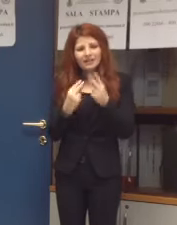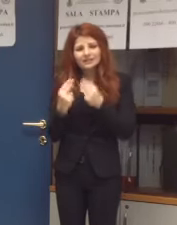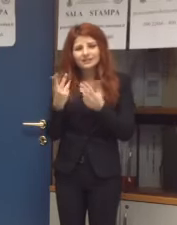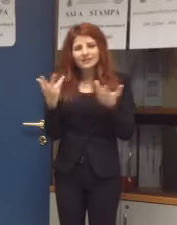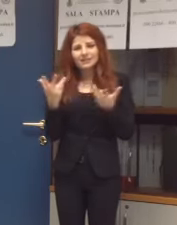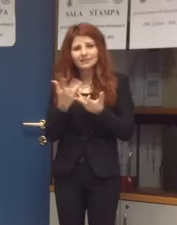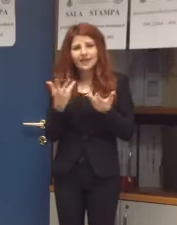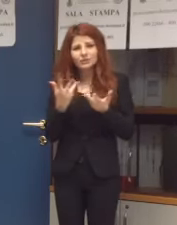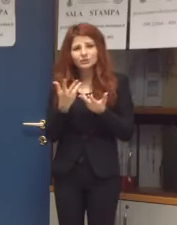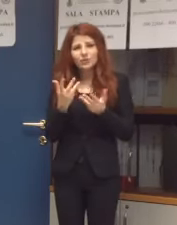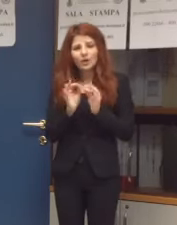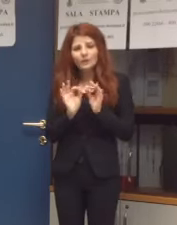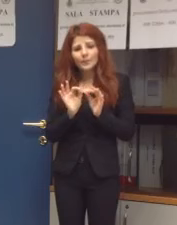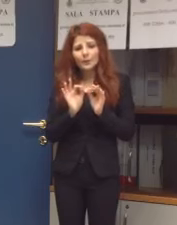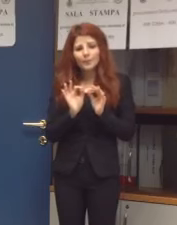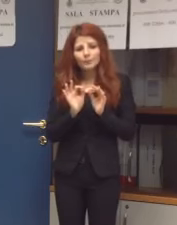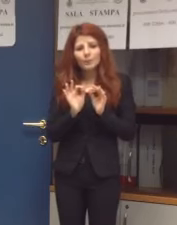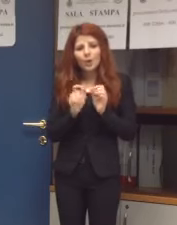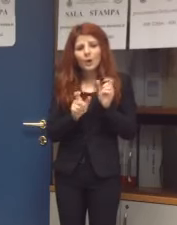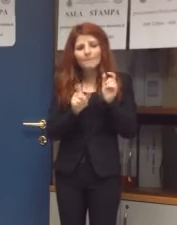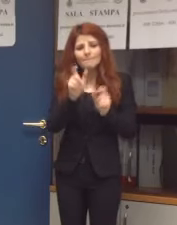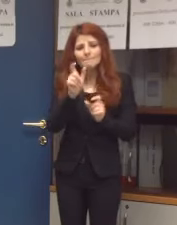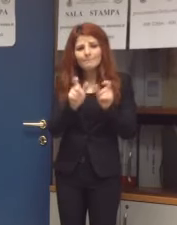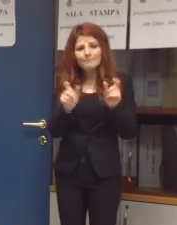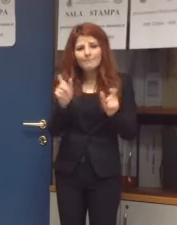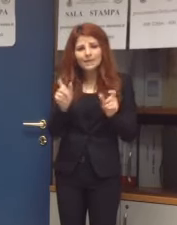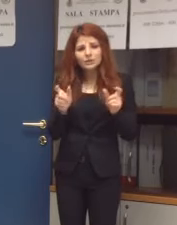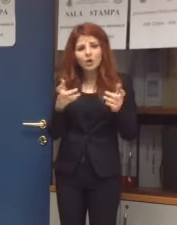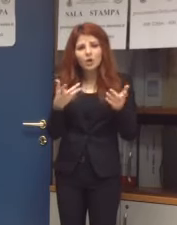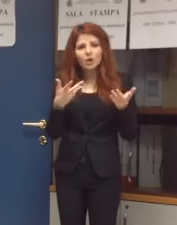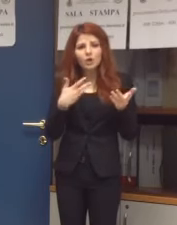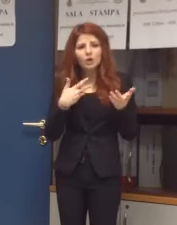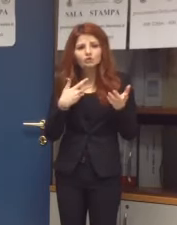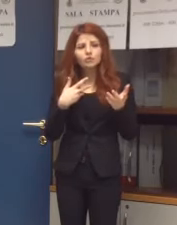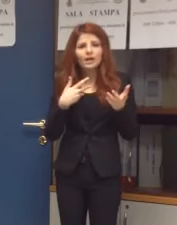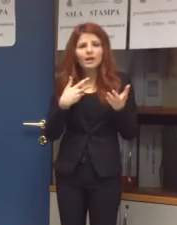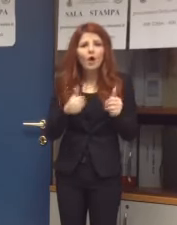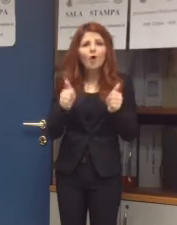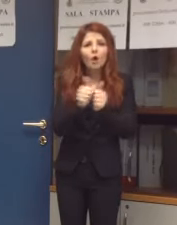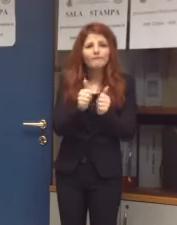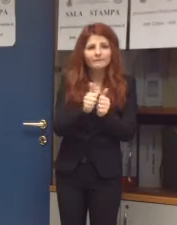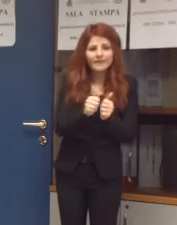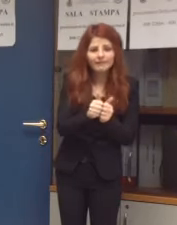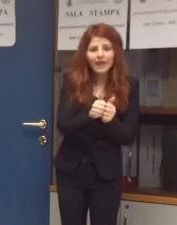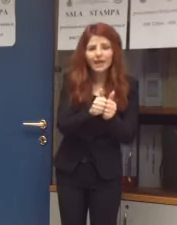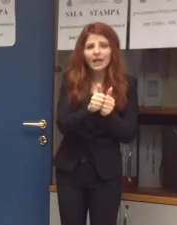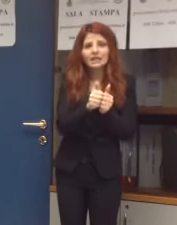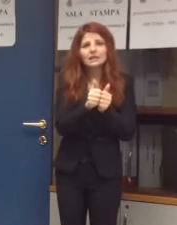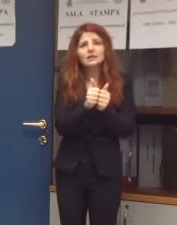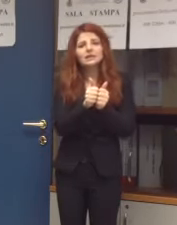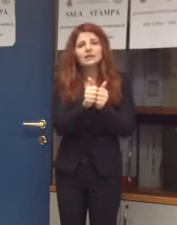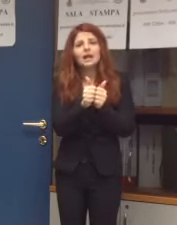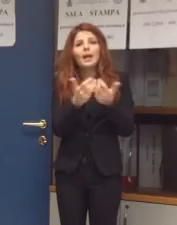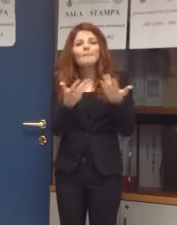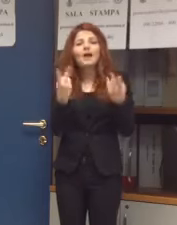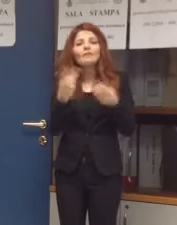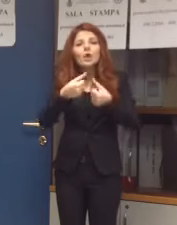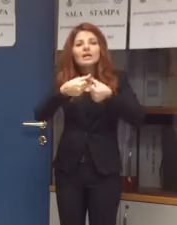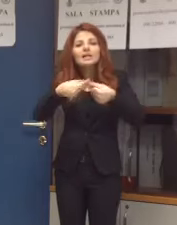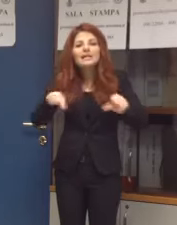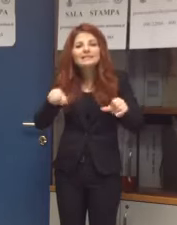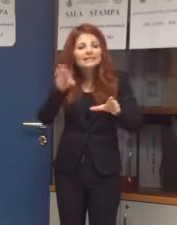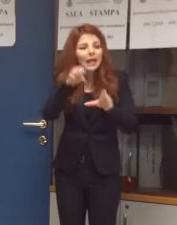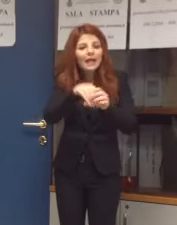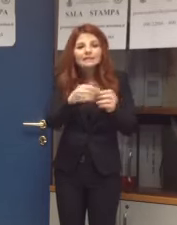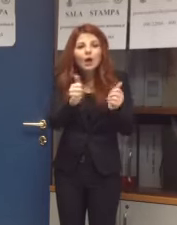vivono di fatto con alcuni compagni, conviventi, però la residenza non risulta,